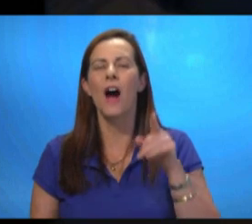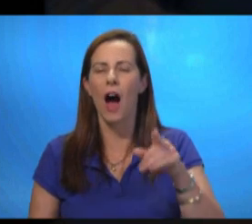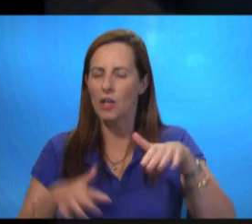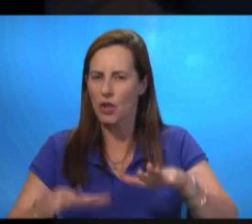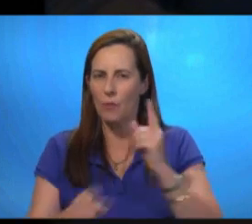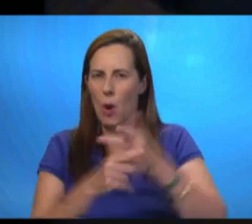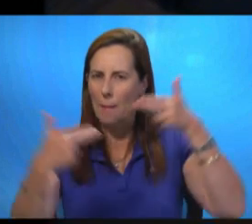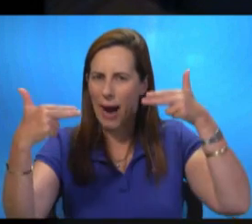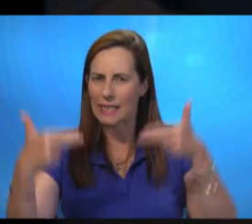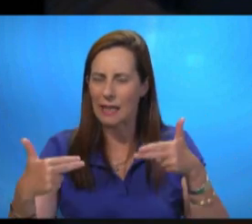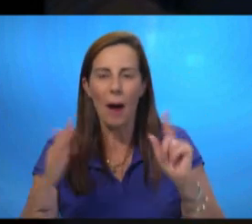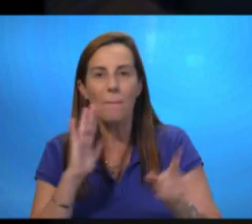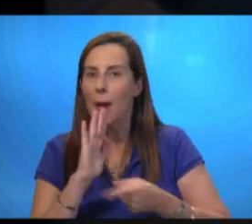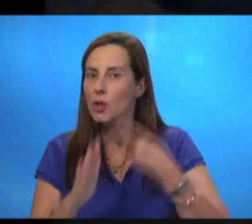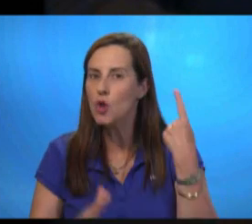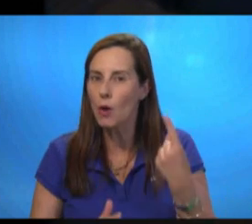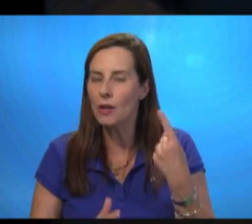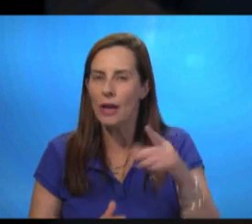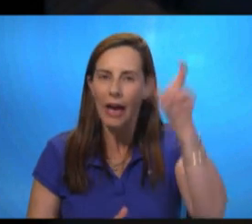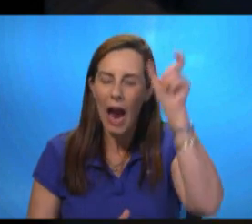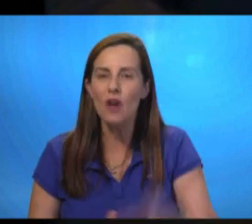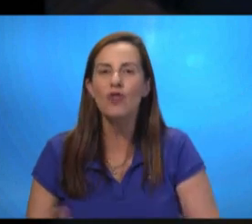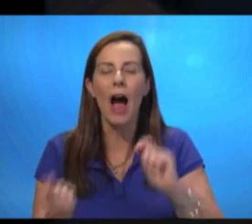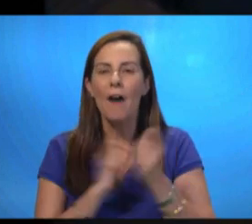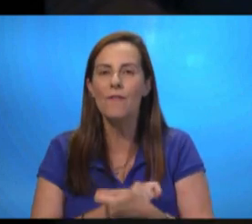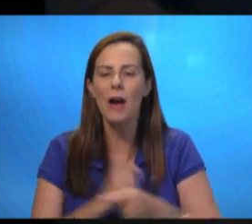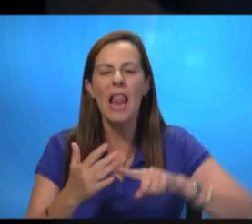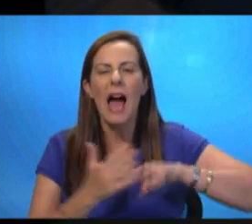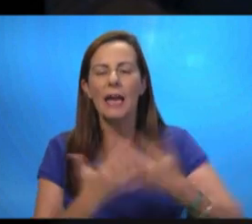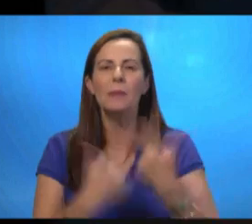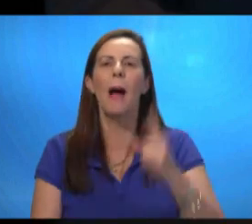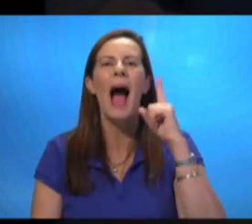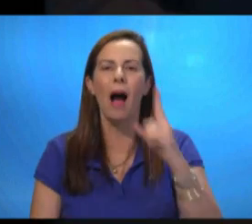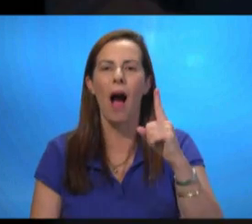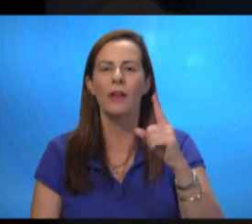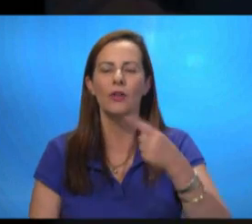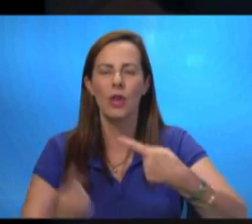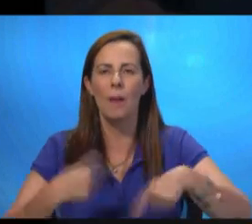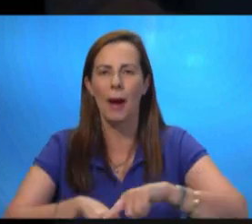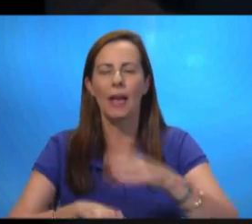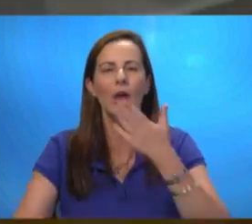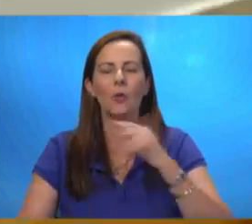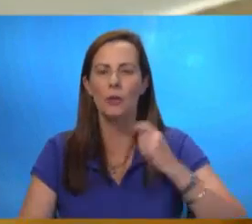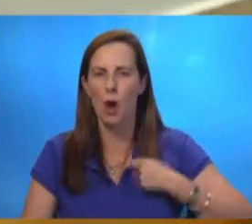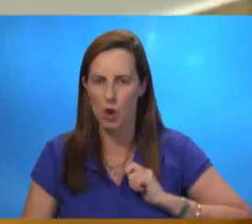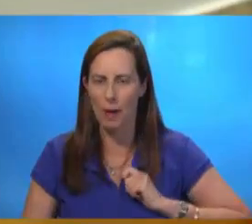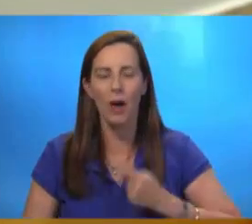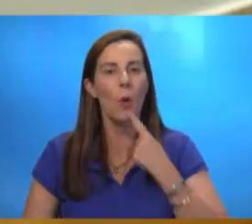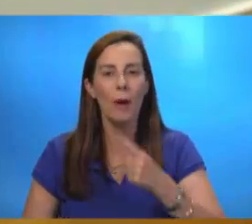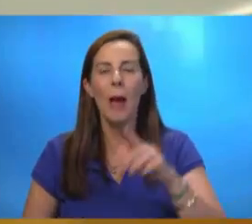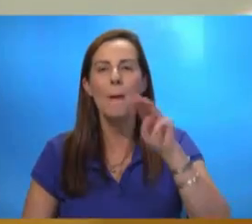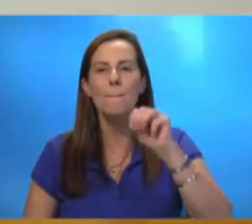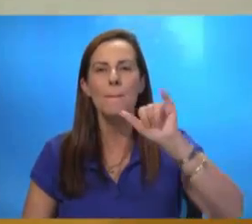המצלמה לראשונה את האיש שהפך ליעד מספר אחת של המחלקה היהודית בשבק. אנחנו מדברים על מאיר